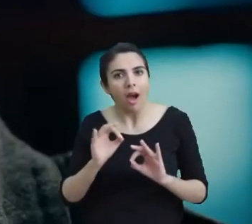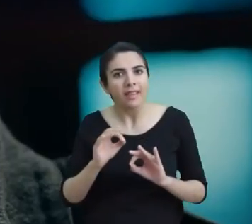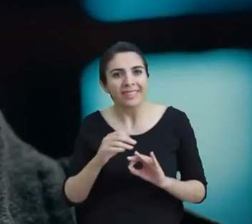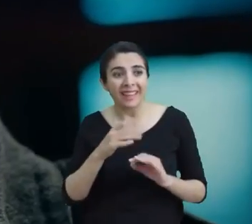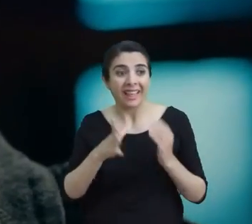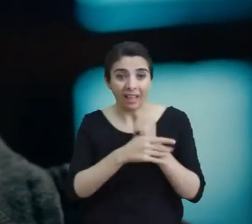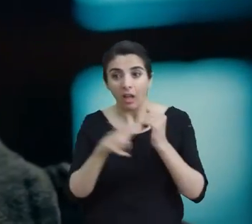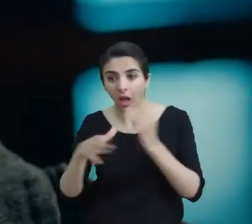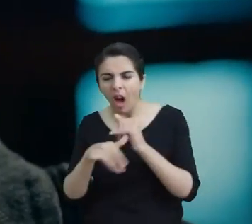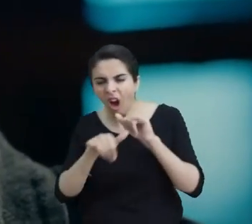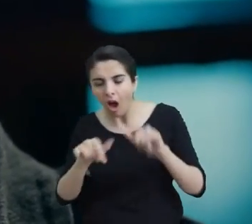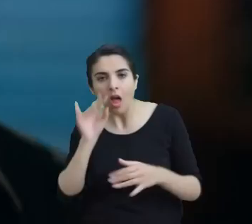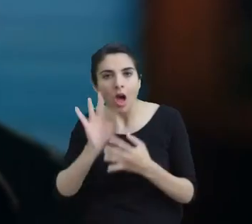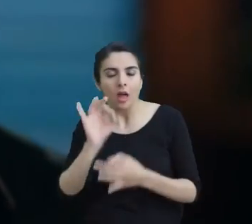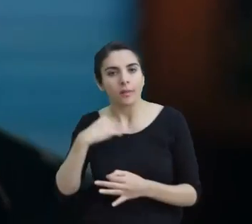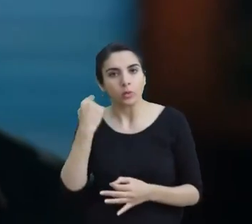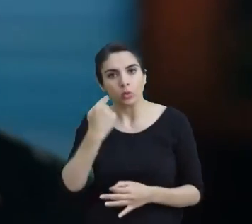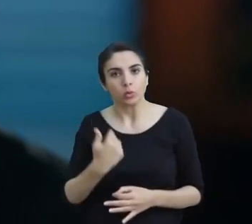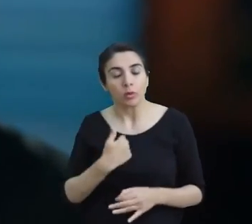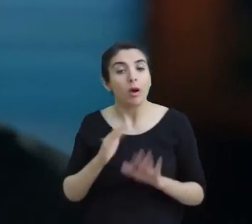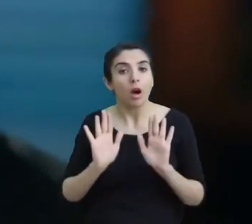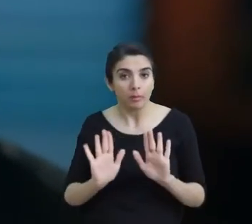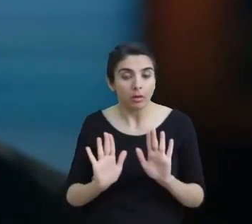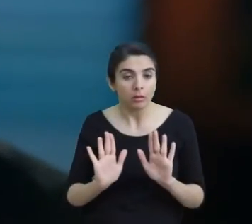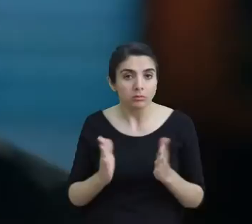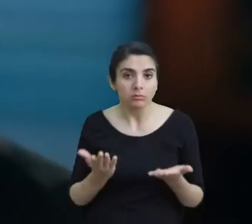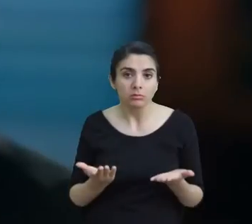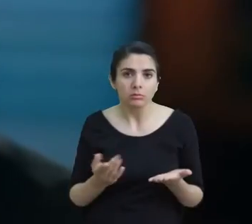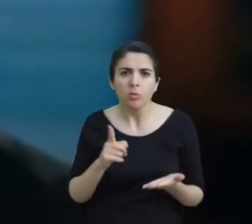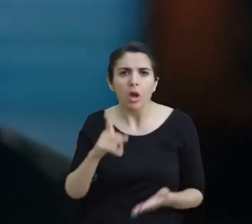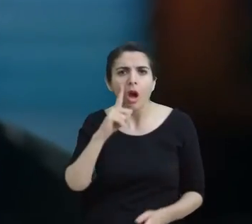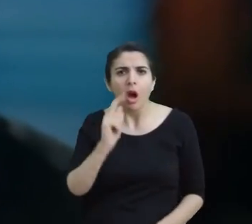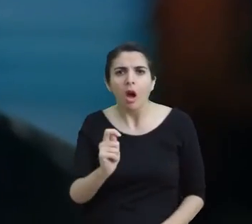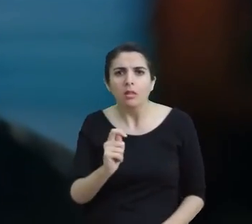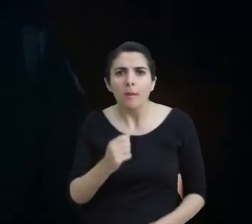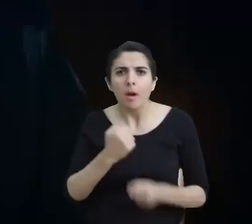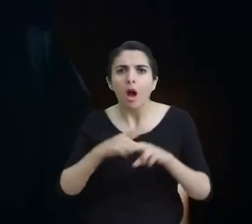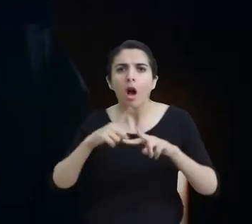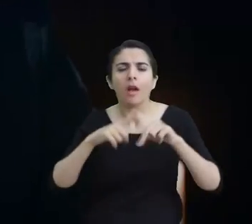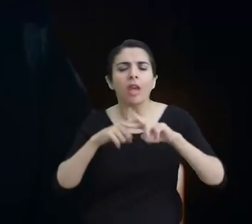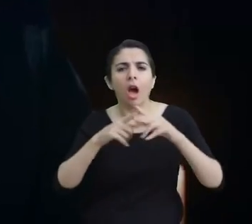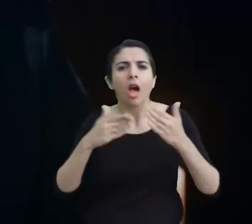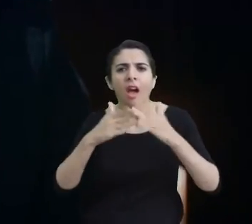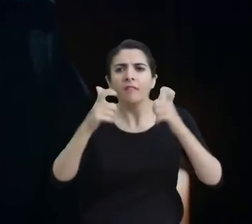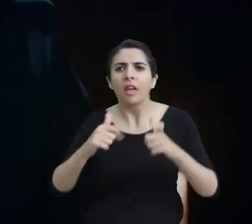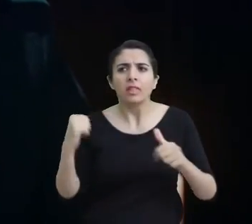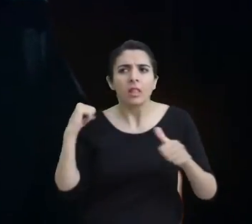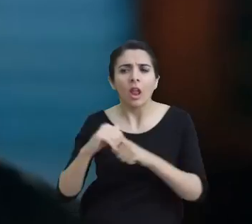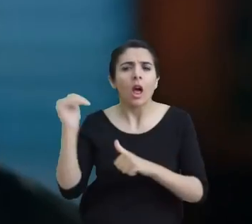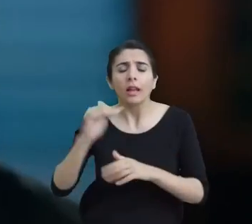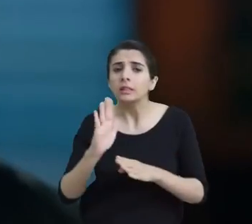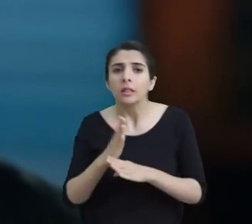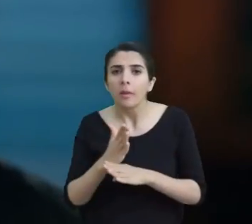aynı hırsızın yediğini söylüyor. Peki bu adam Galata'daki bir hana neden geri dönsün